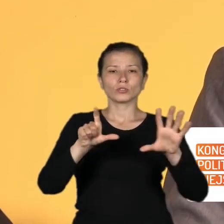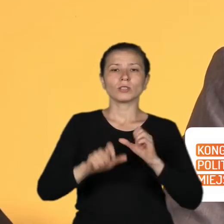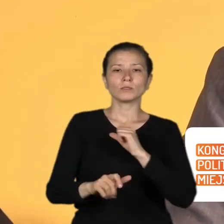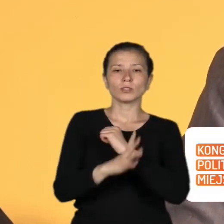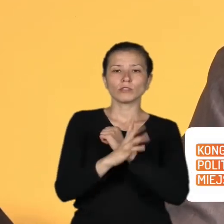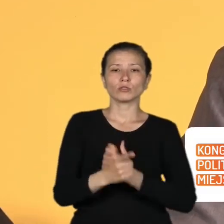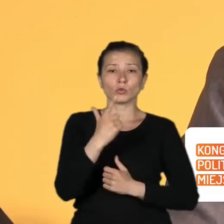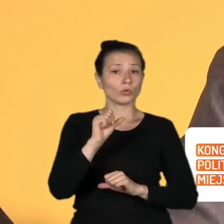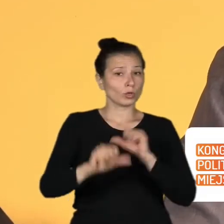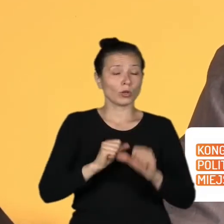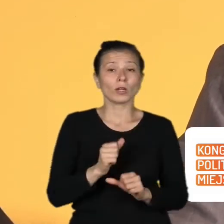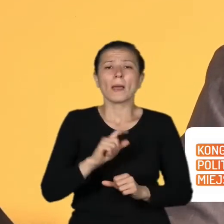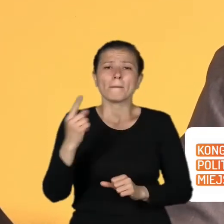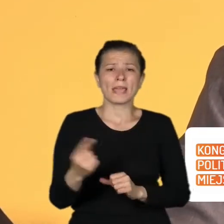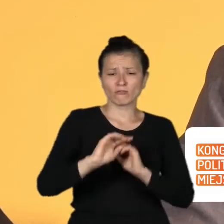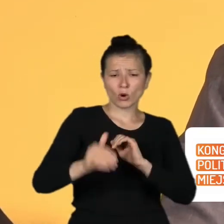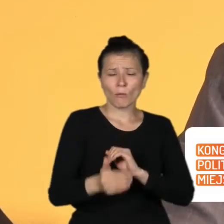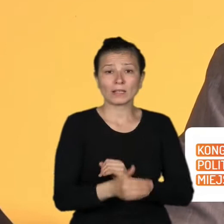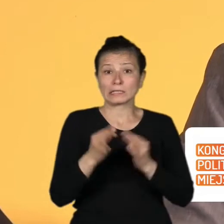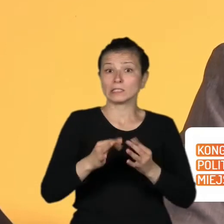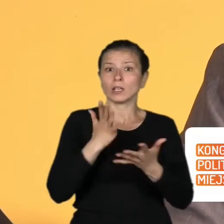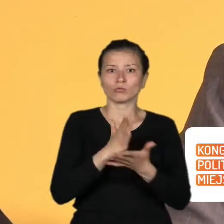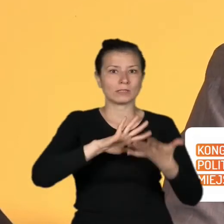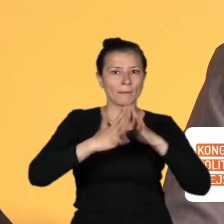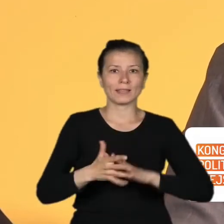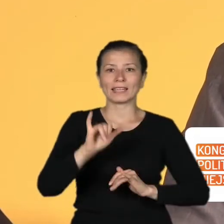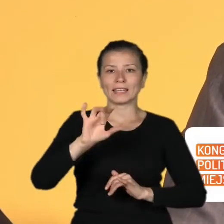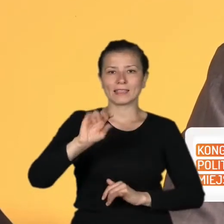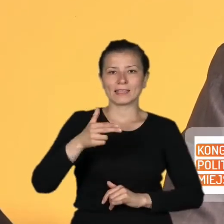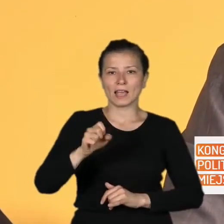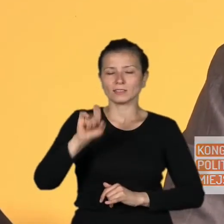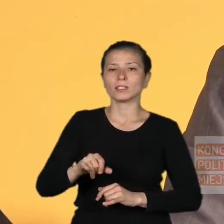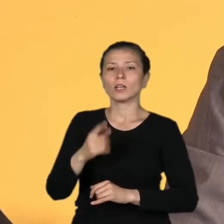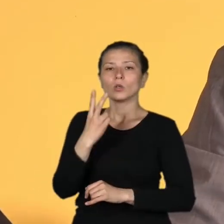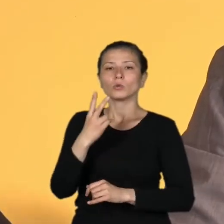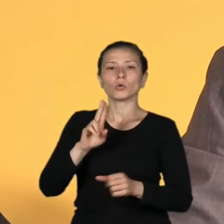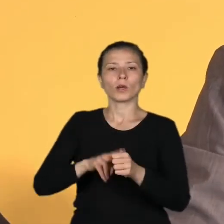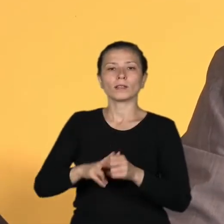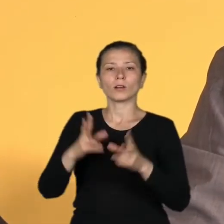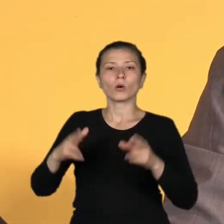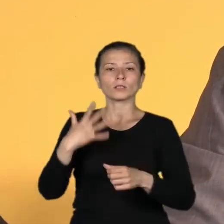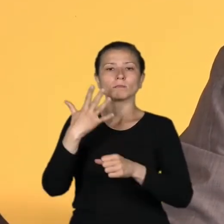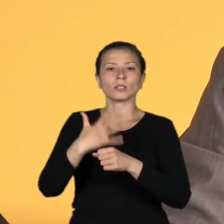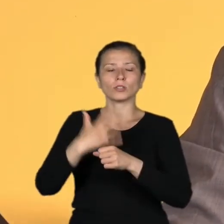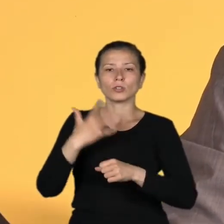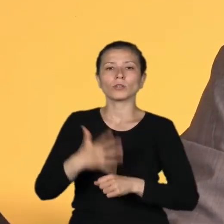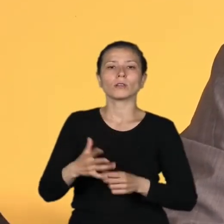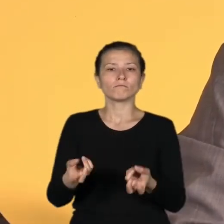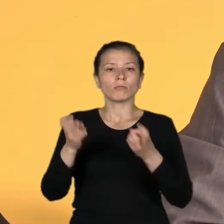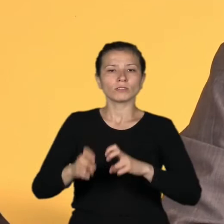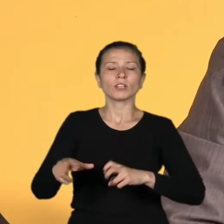i pierwsza kopalnia, dzisiaj Zabytkowa Ignacy. Druga data to ogólnie lata 50. powstanie Rybnickiego Okręgu